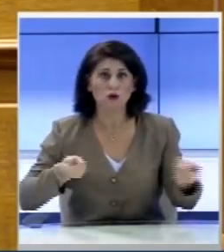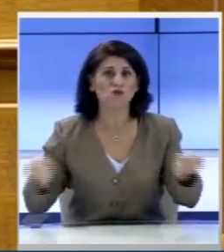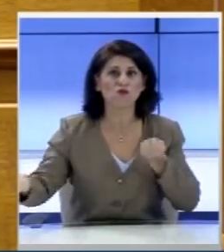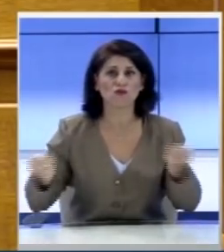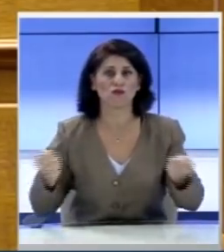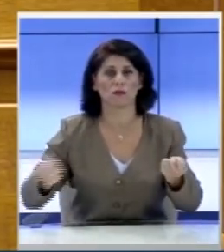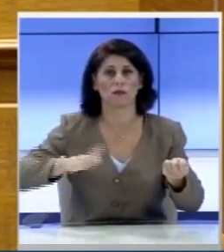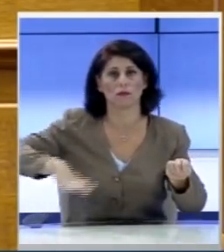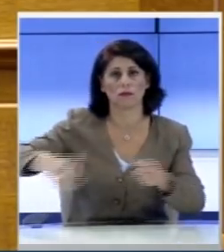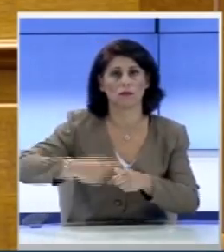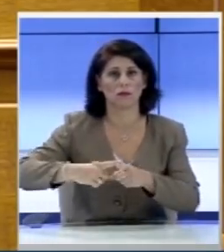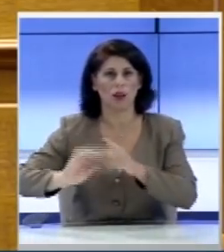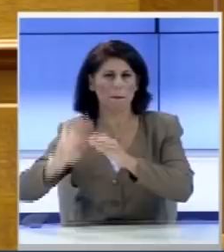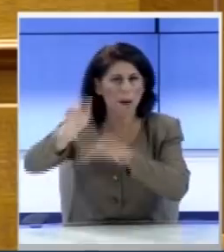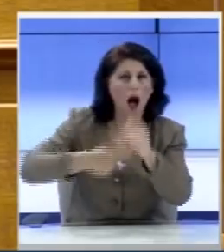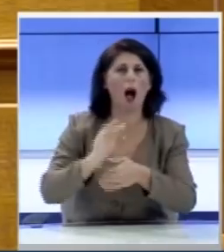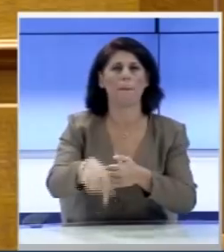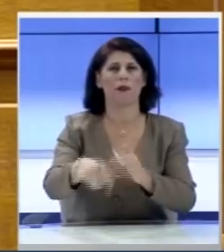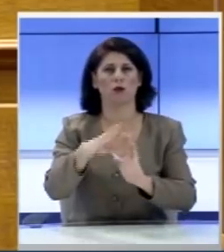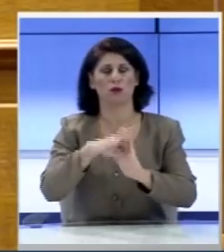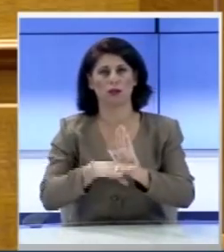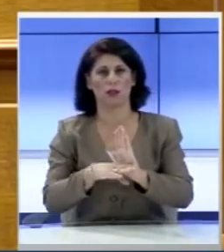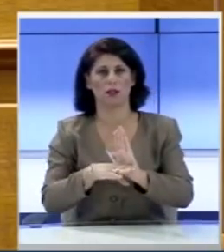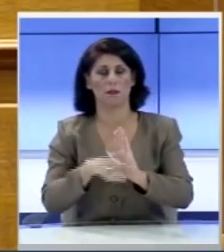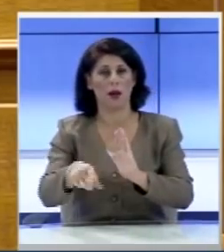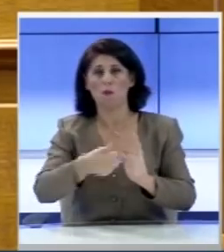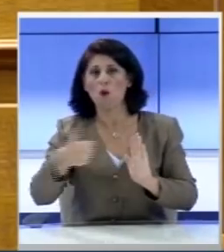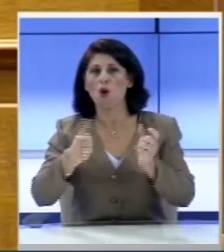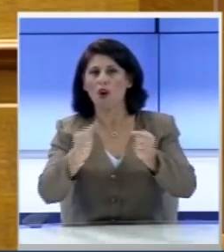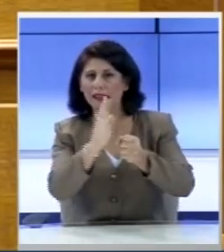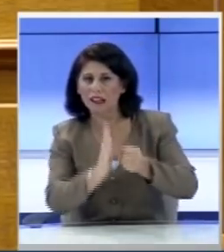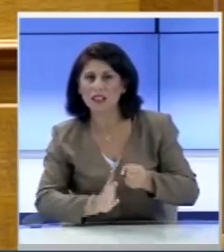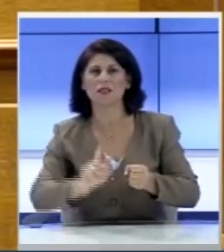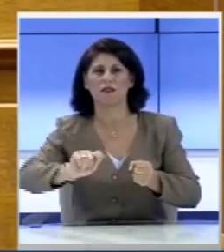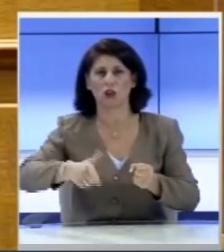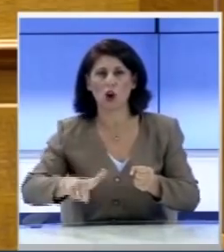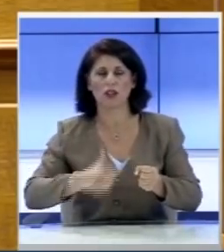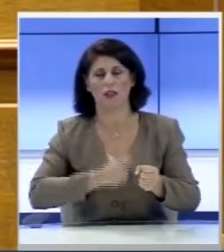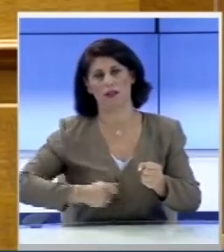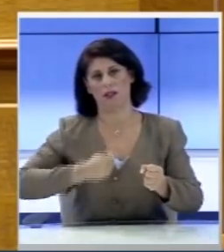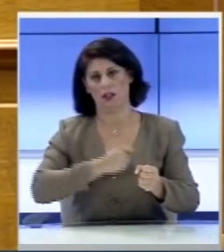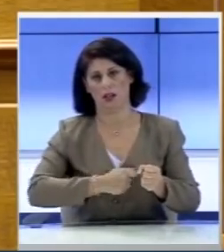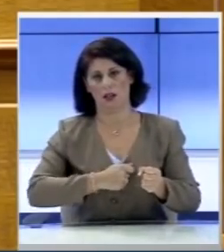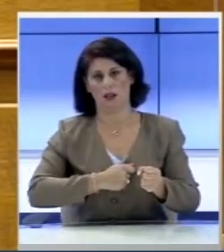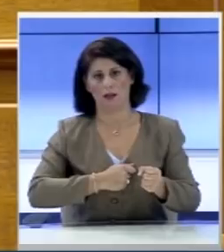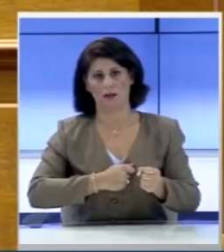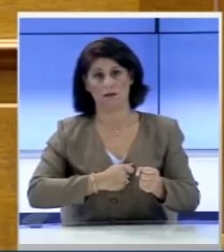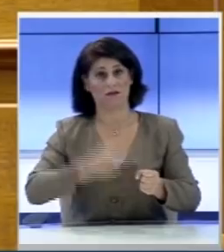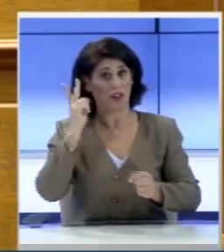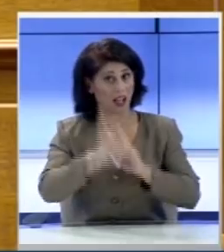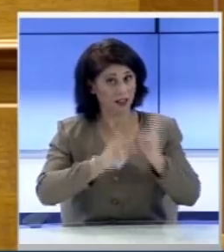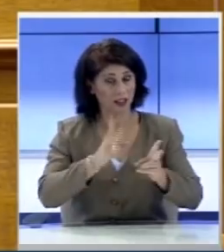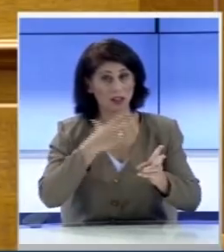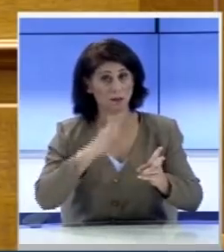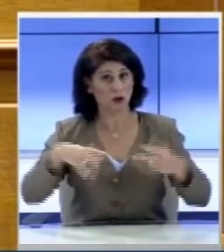του για ανατροπή τελικά ενός συστήματος που φέρνει μόνο κρίσεις, φτώχεια, δυστυχία. Μομφή λοιπόν